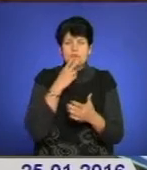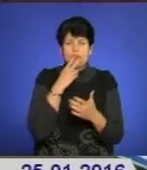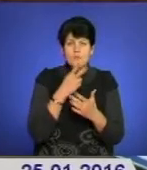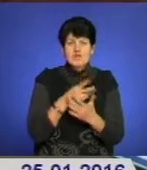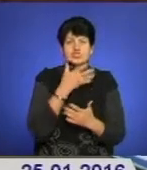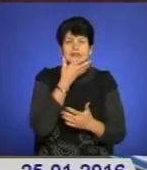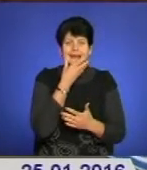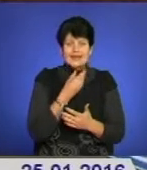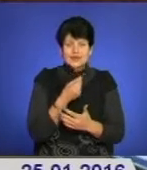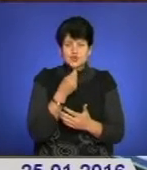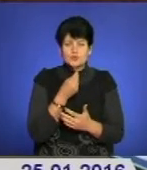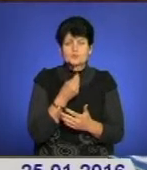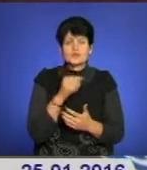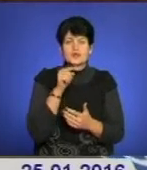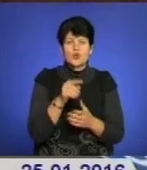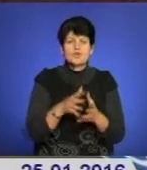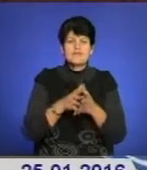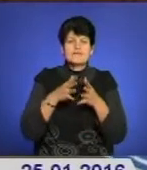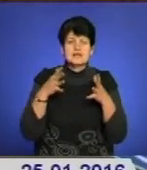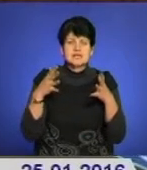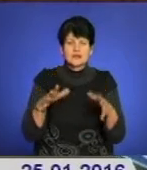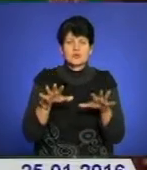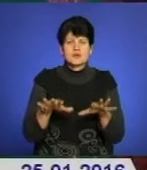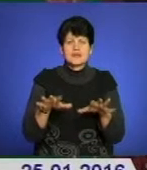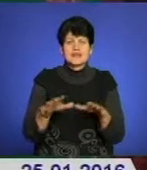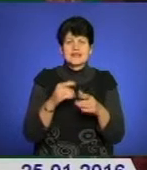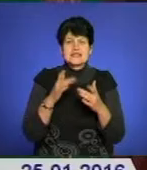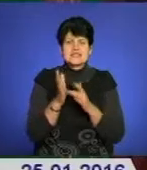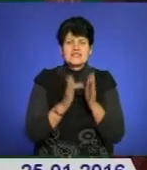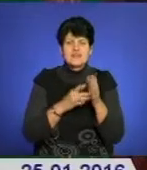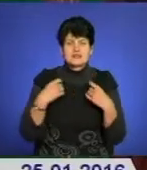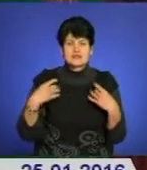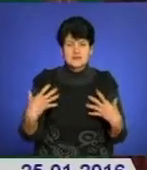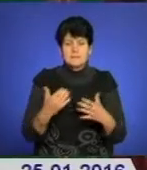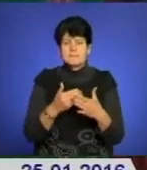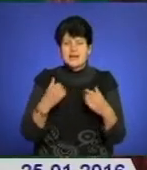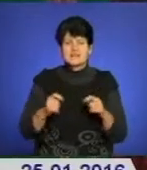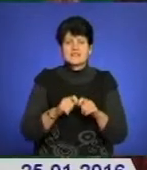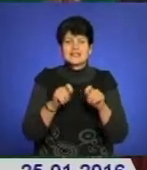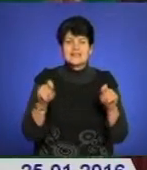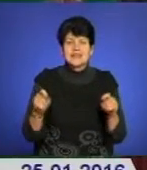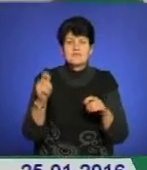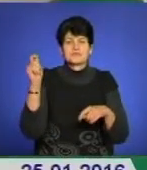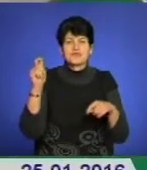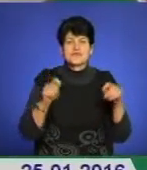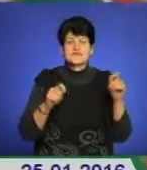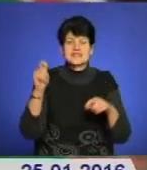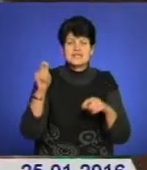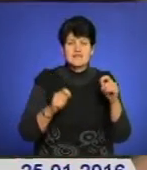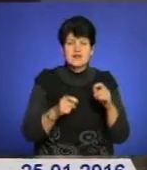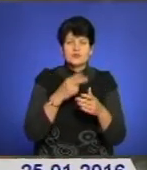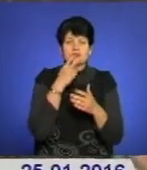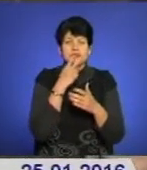красу такої великої містерії різдвяних свят. Перед відкриттям фестивалю ми зазираємо за куліси, адже саме